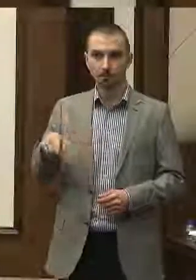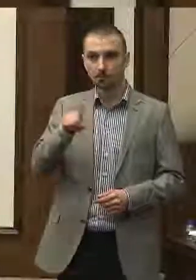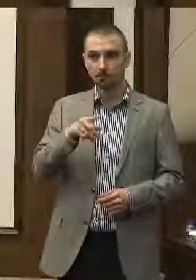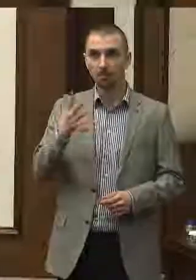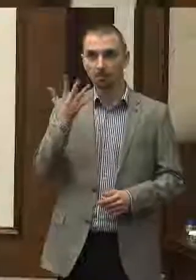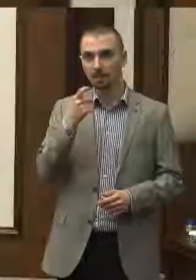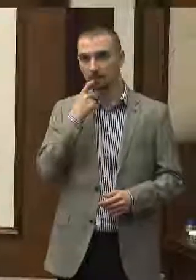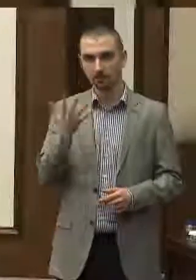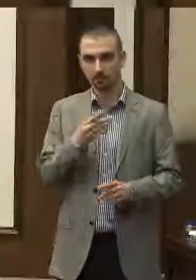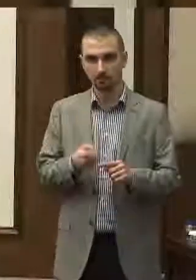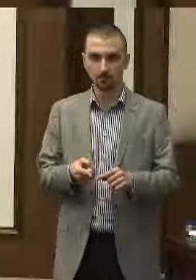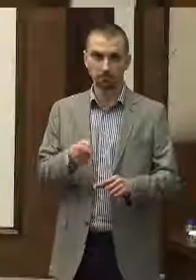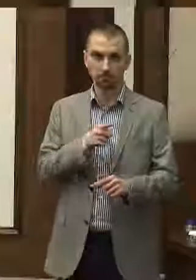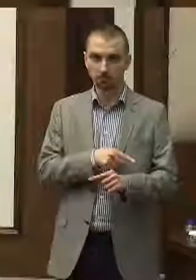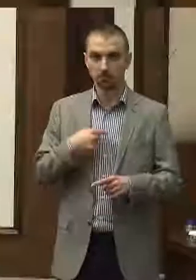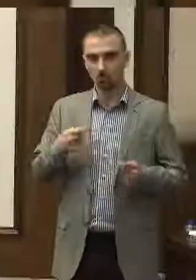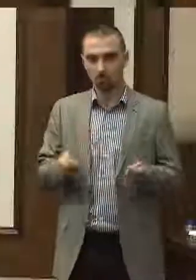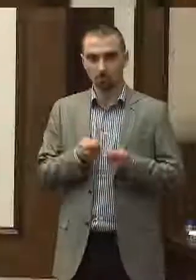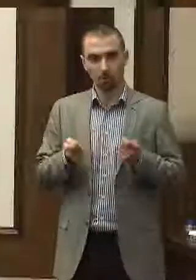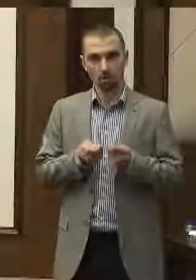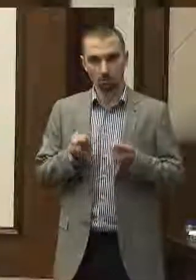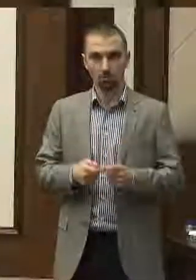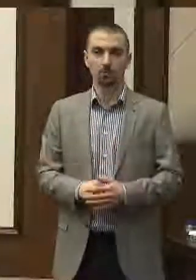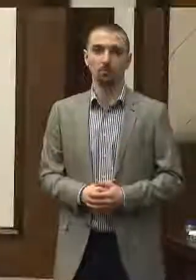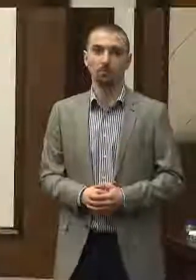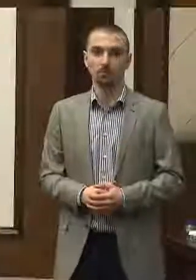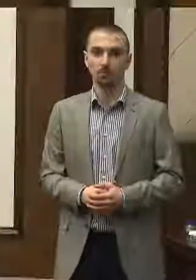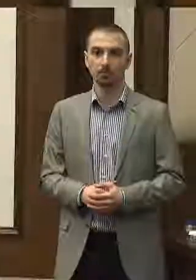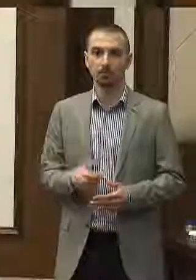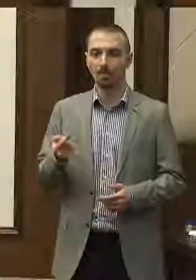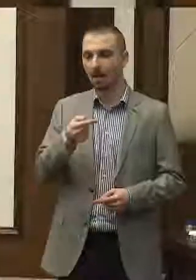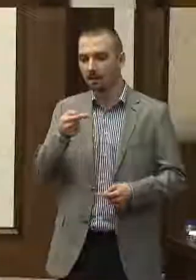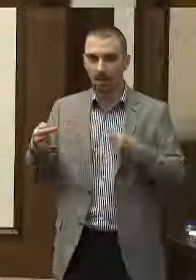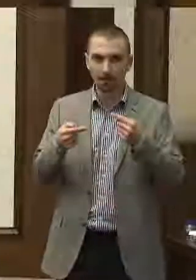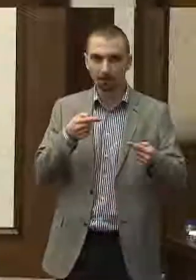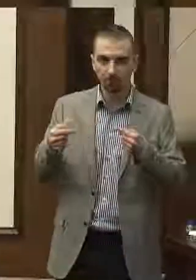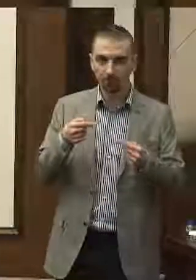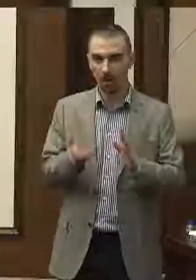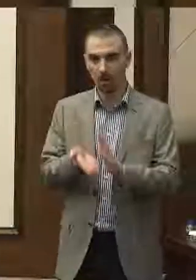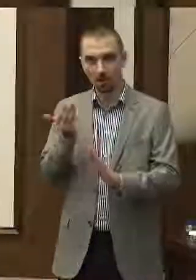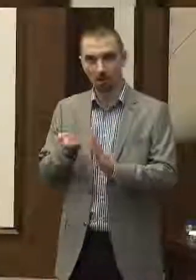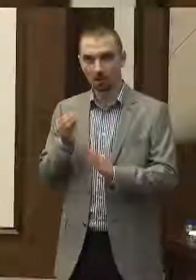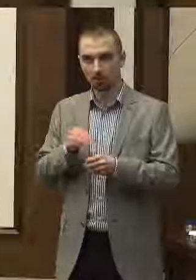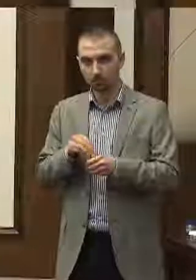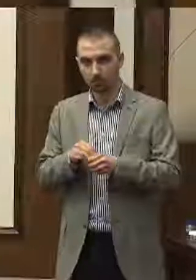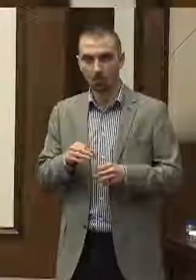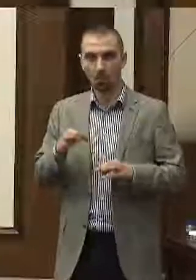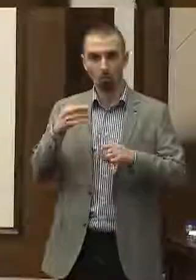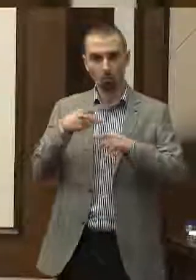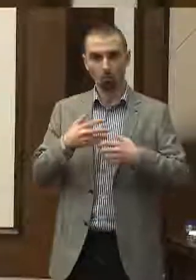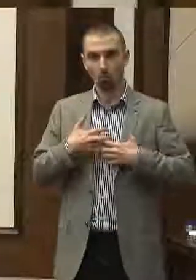5 yıldır bölgemizde hizmet veriyoruz. Eksiklikleri giderme adına, özgüvenlerini kazanmaları